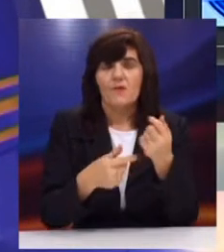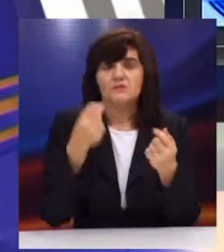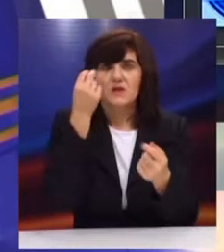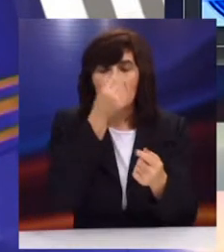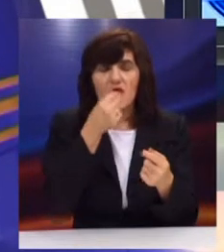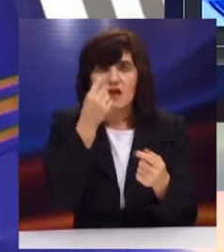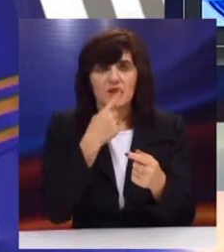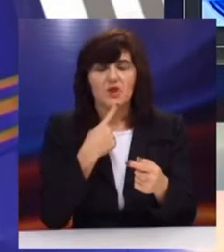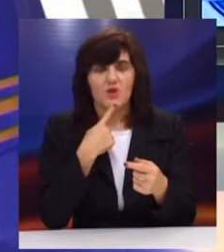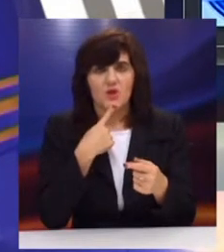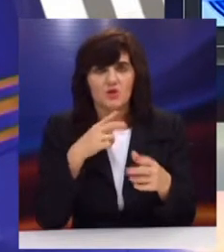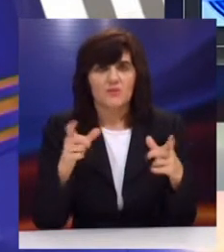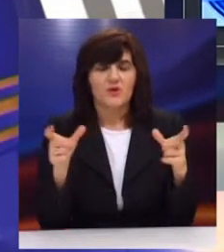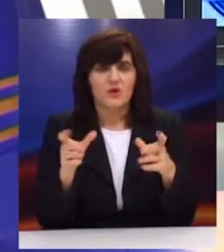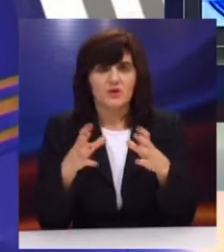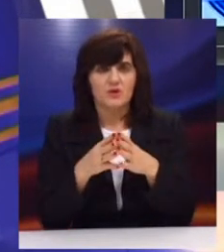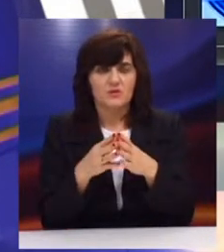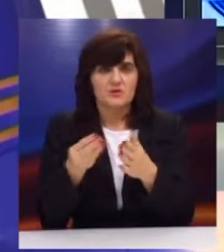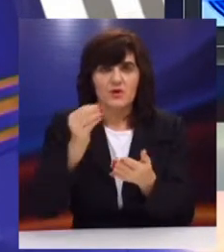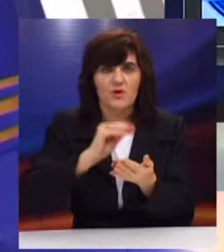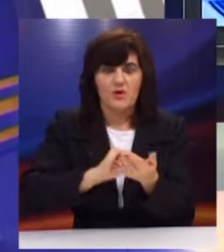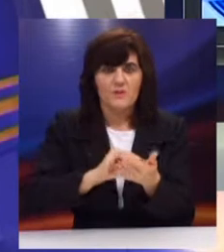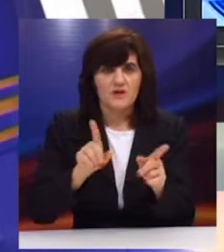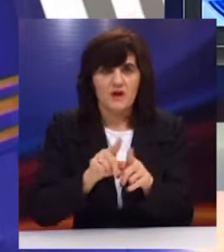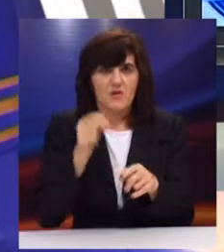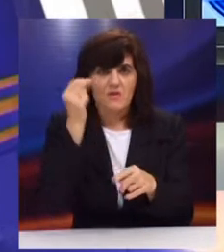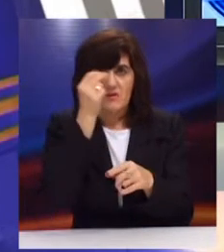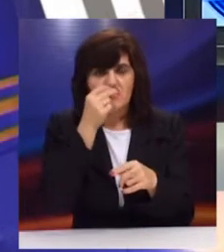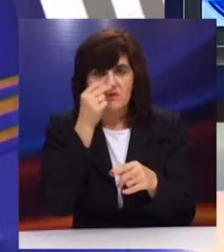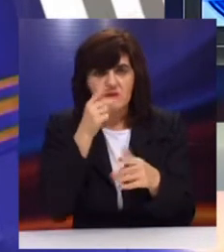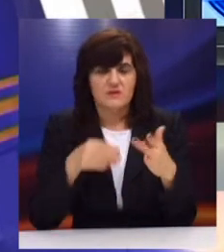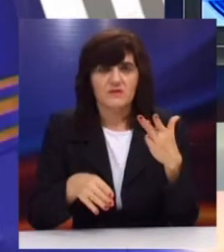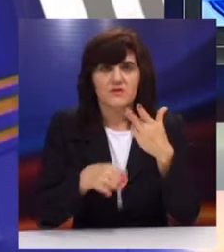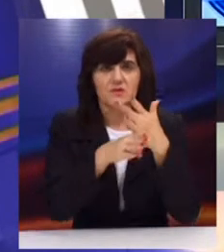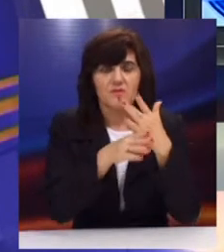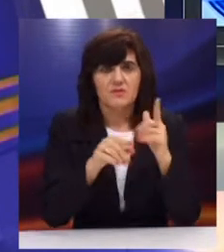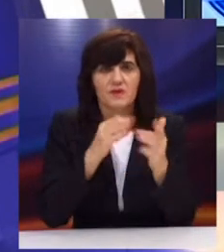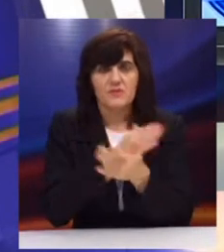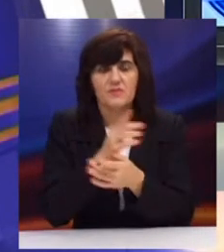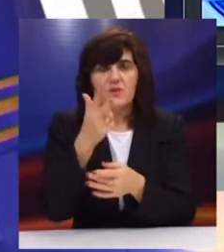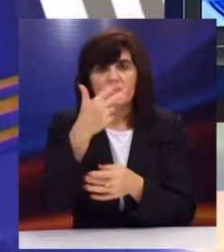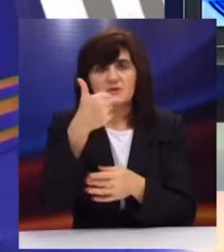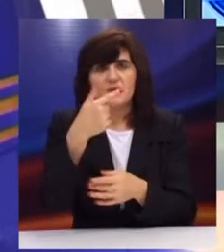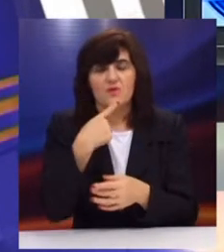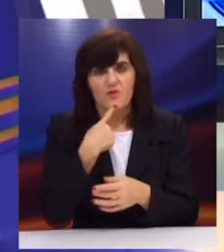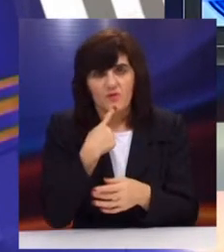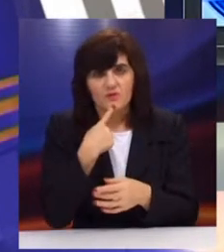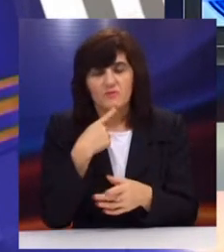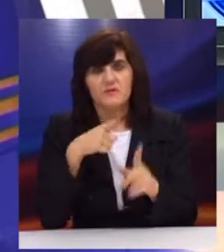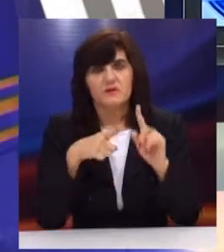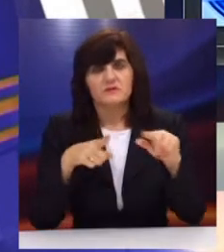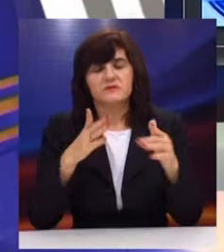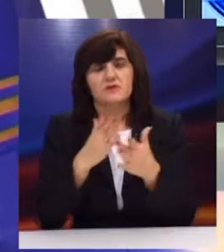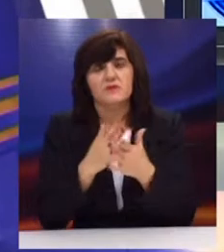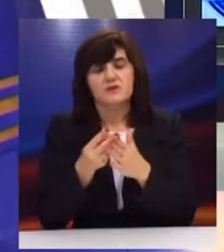Poslednju nedelju oktobra Društvo sa cerebralnom i dečijom paralizom obeležava kao Nedelju solidarnosti. Obeležavanje ove nedelje traje do 31. oktobra,